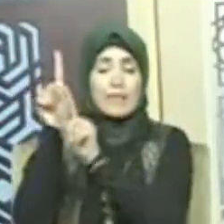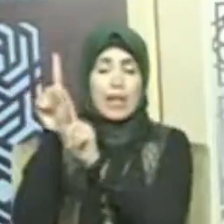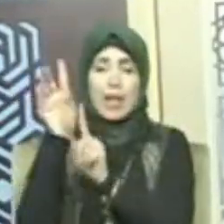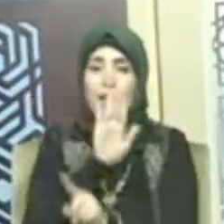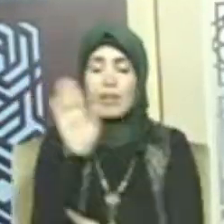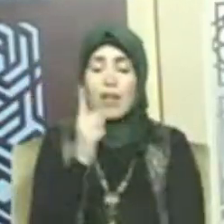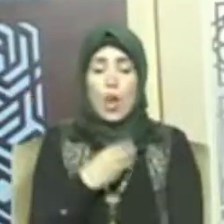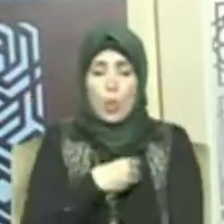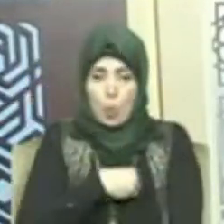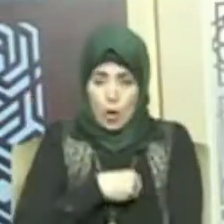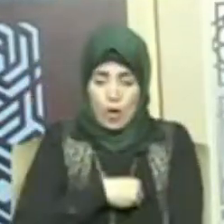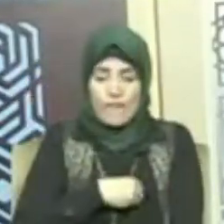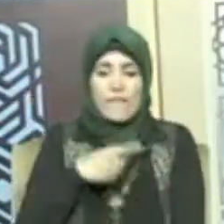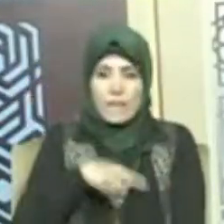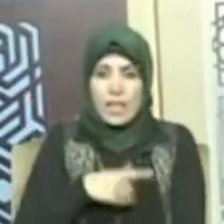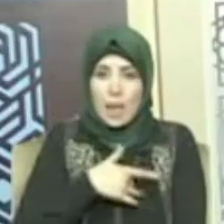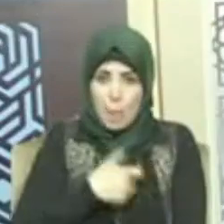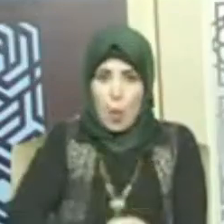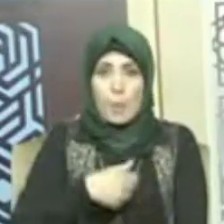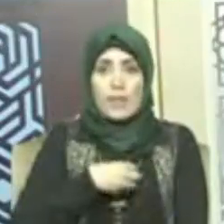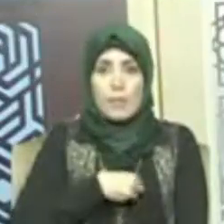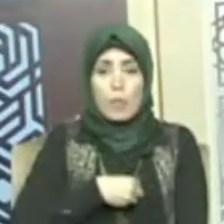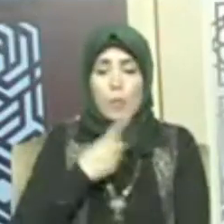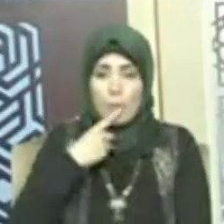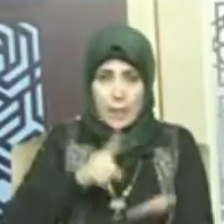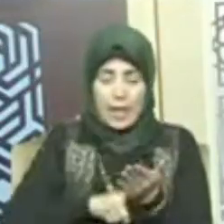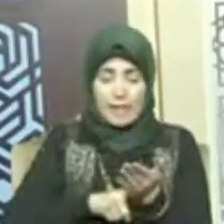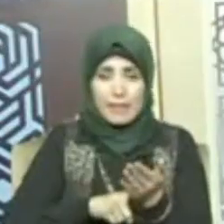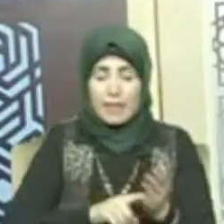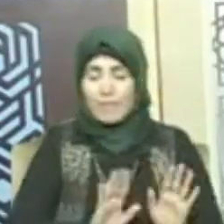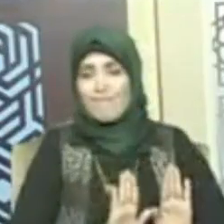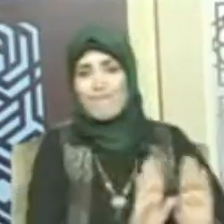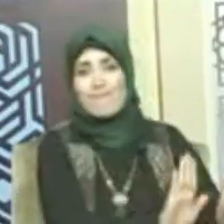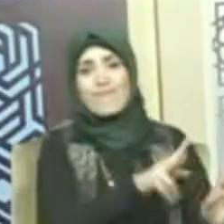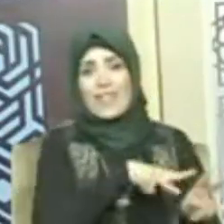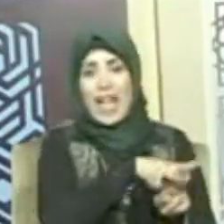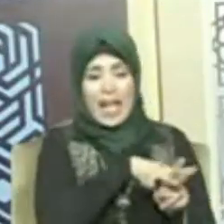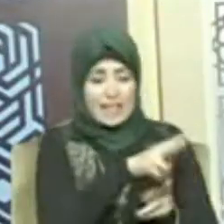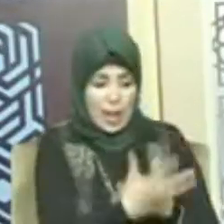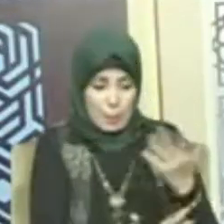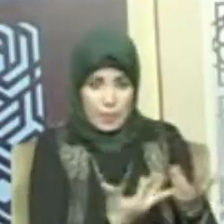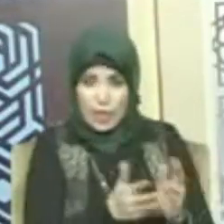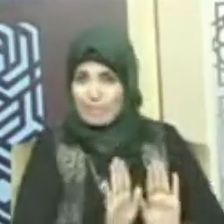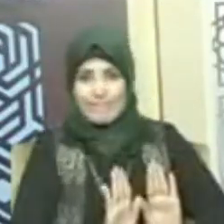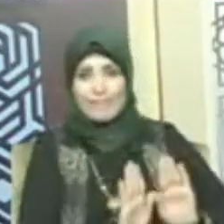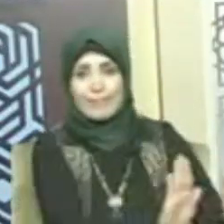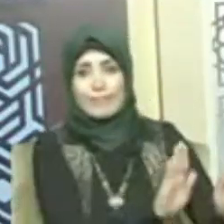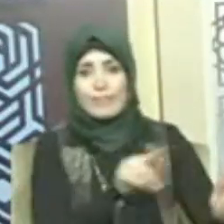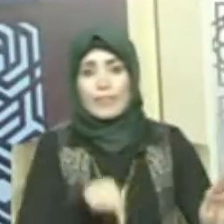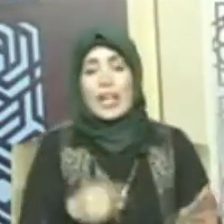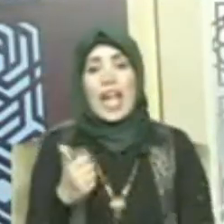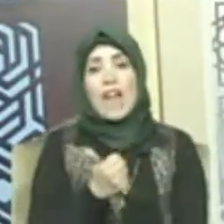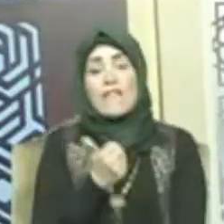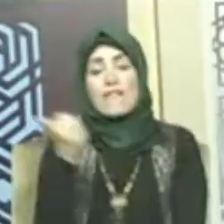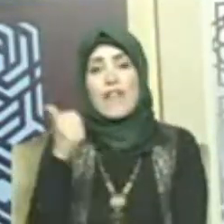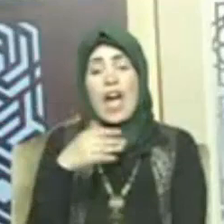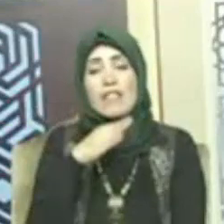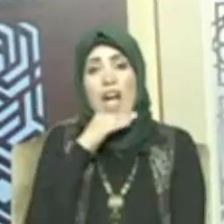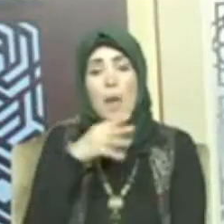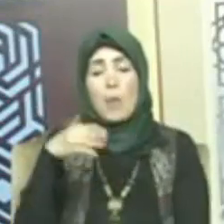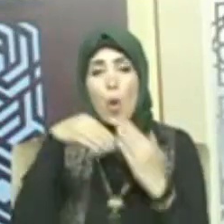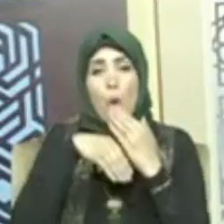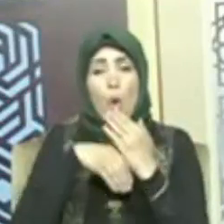مستيقنا بها قلبه حرم الله جسده على النار. فعن أبي هريرة رضي الله